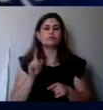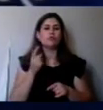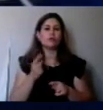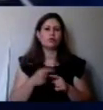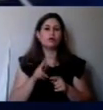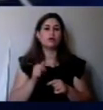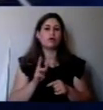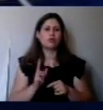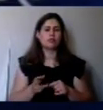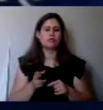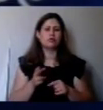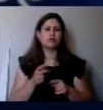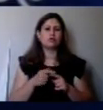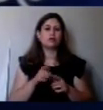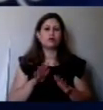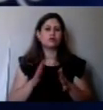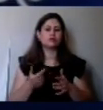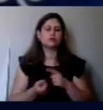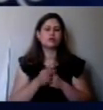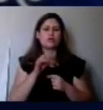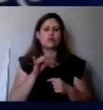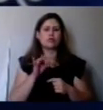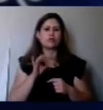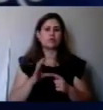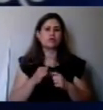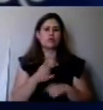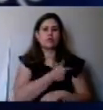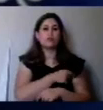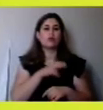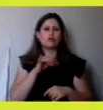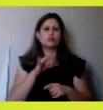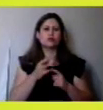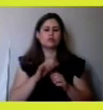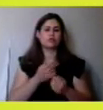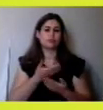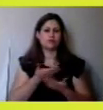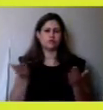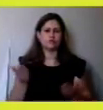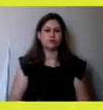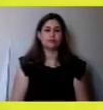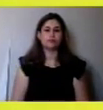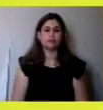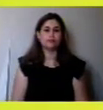як відбувся спалах коронавірусу в лікарні Лучанського, буде оприлюднено.